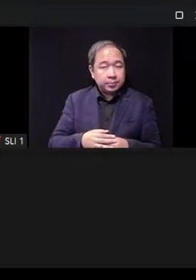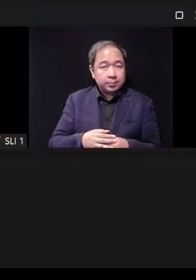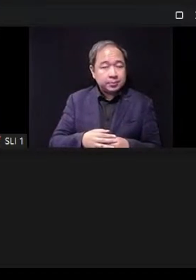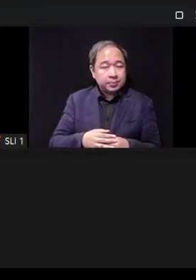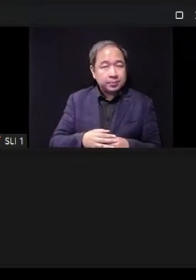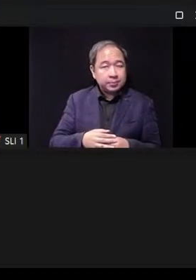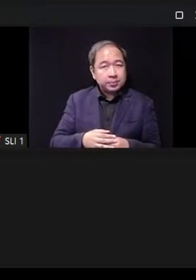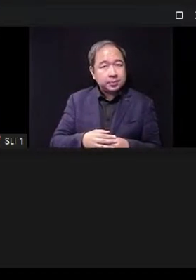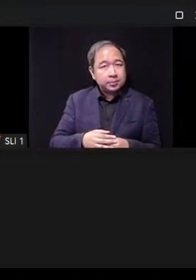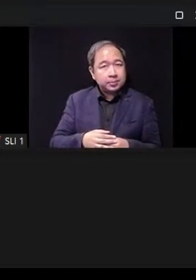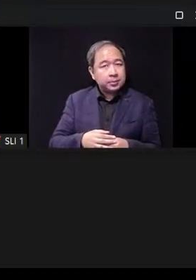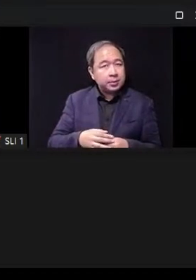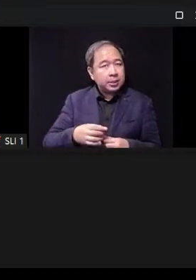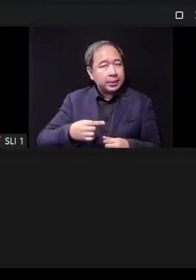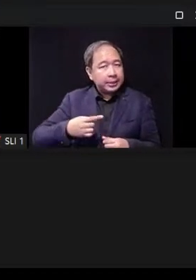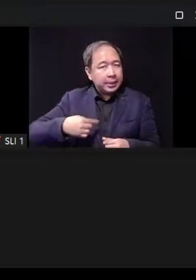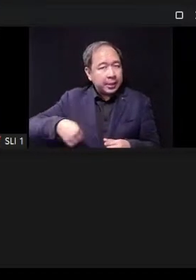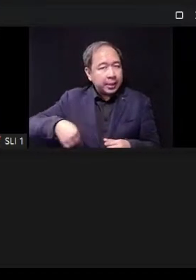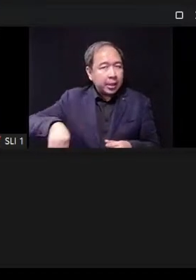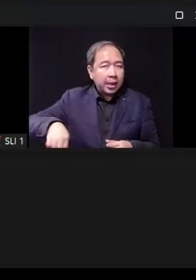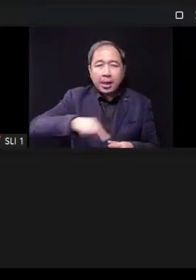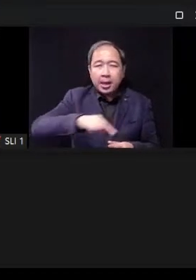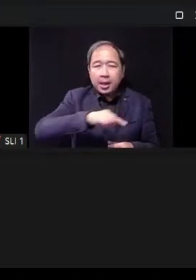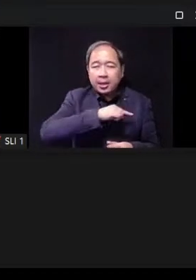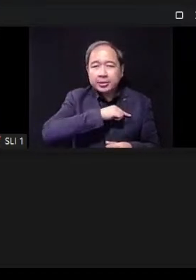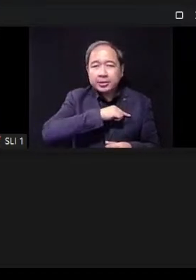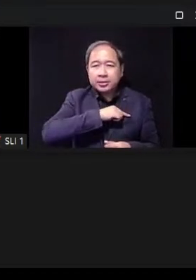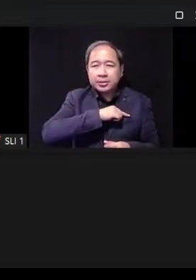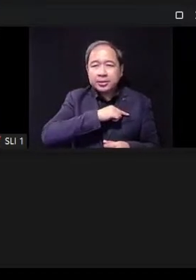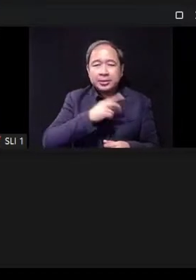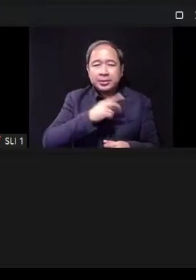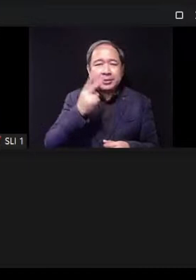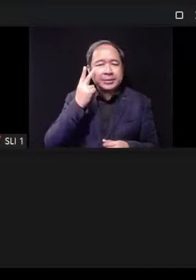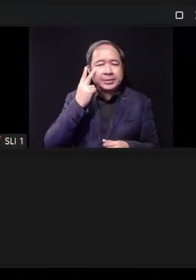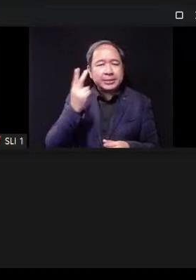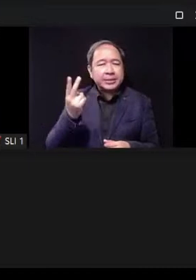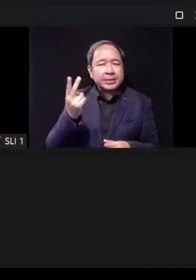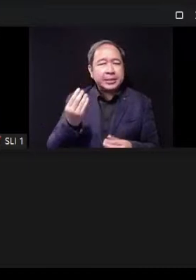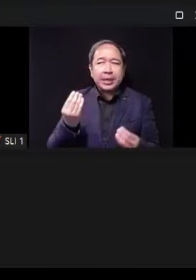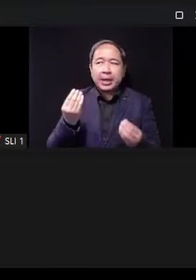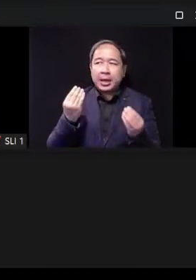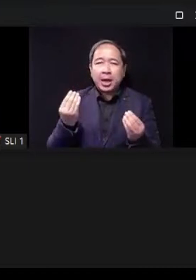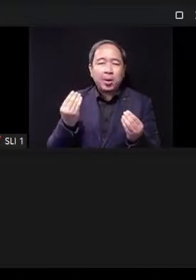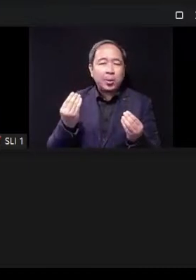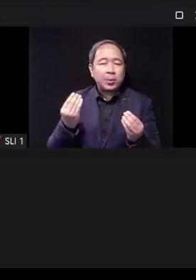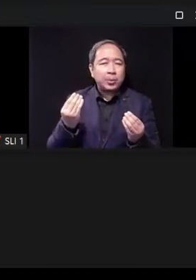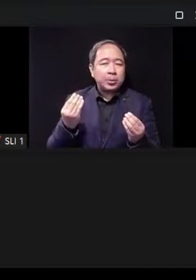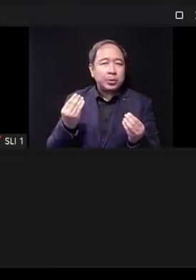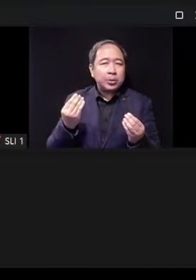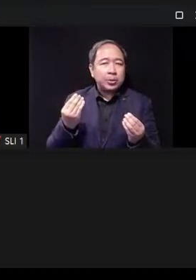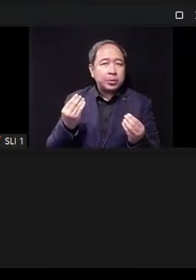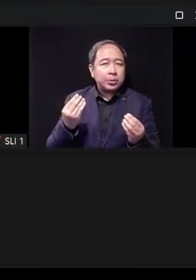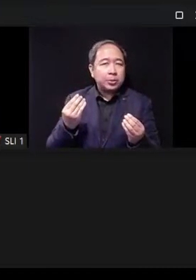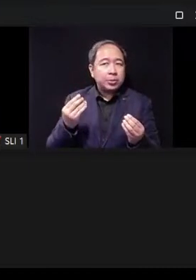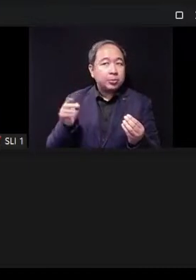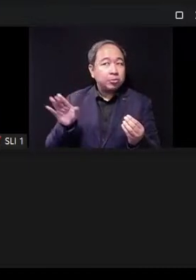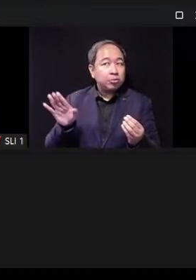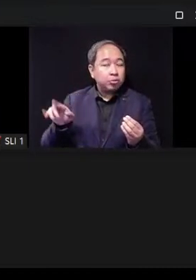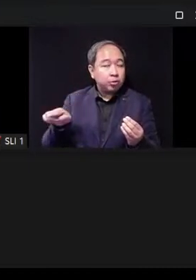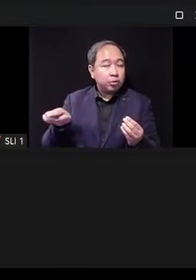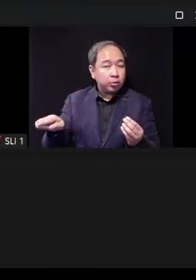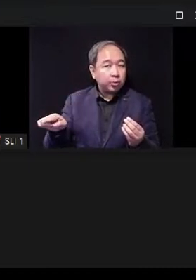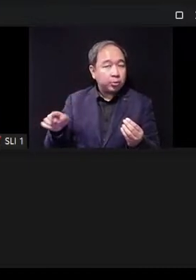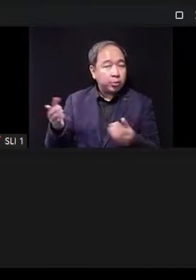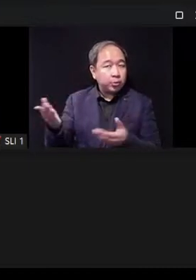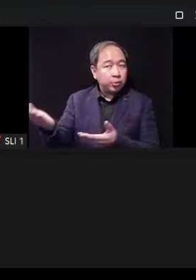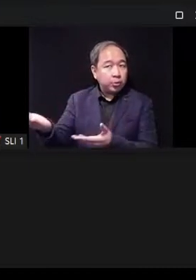зону мягкой посадки для той рекомендации, которую мы